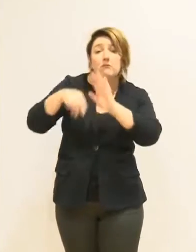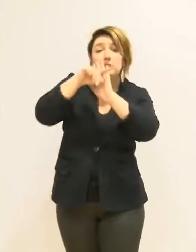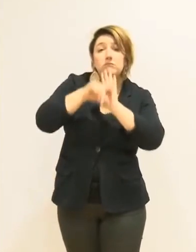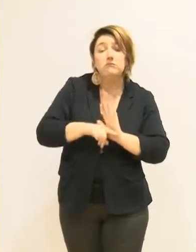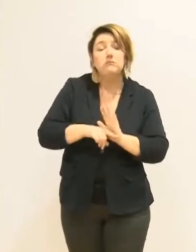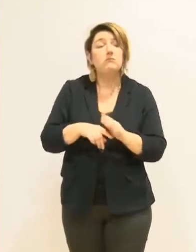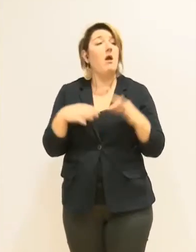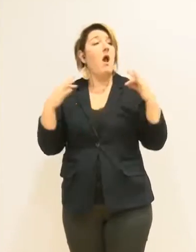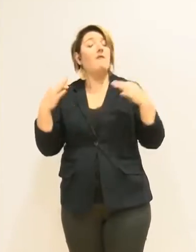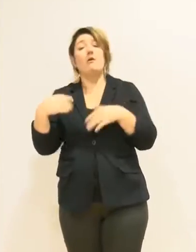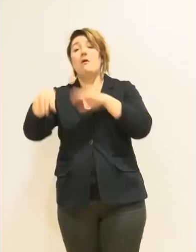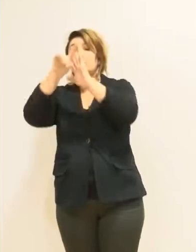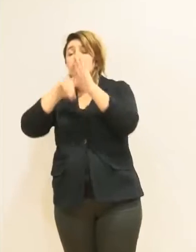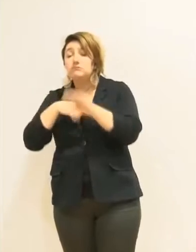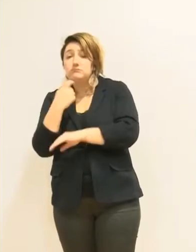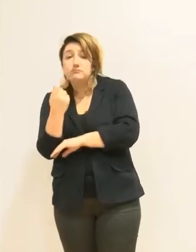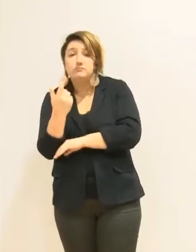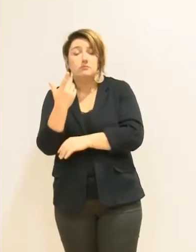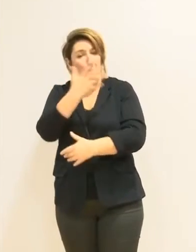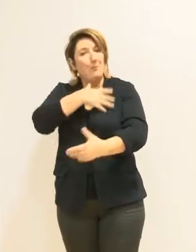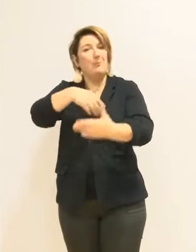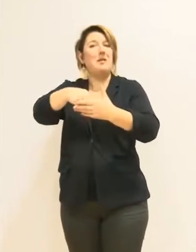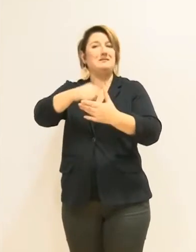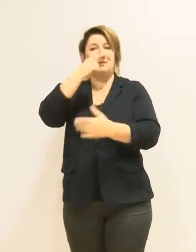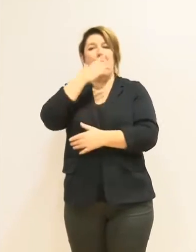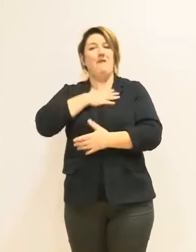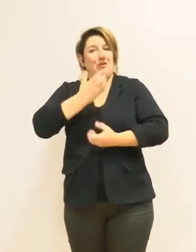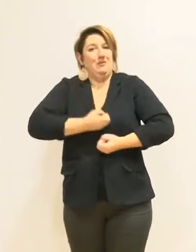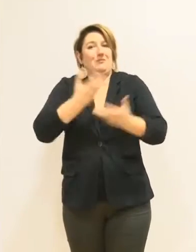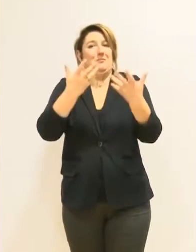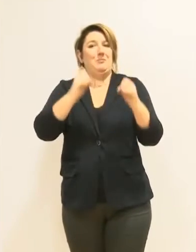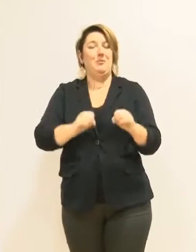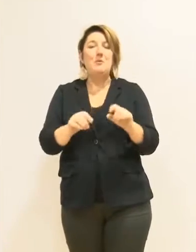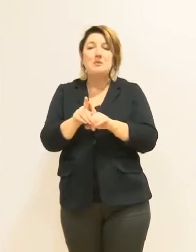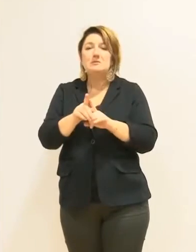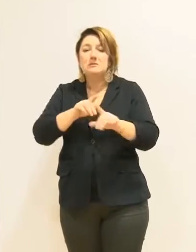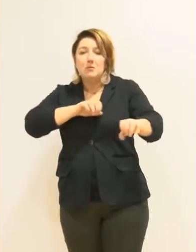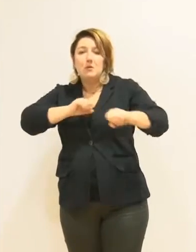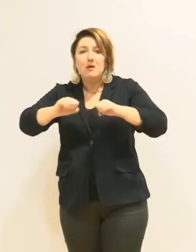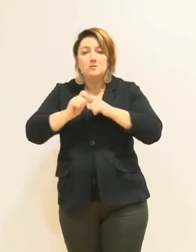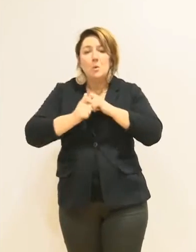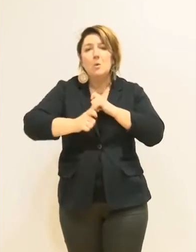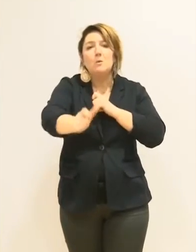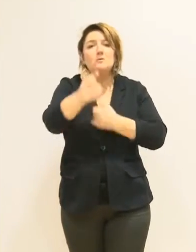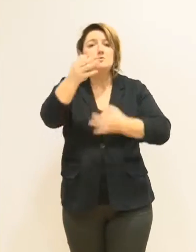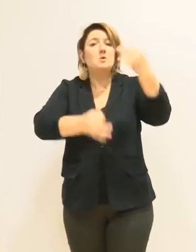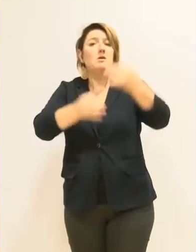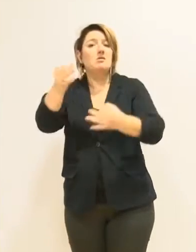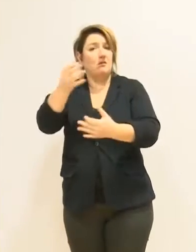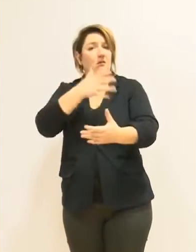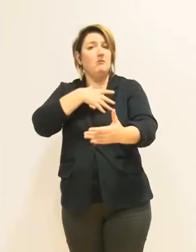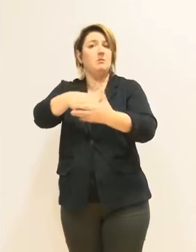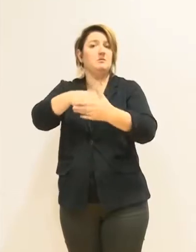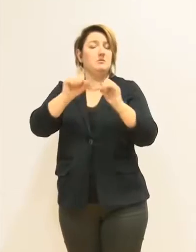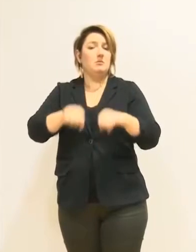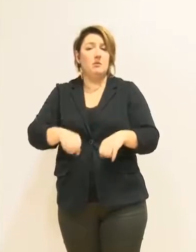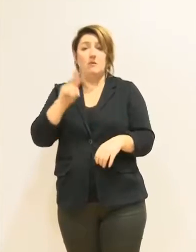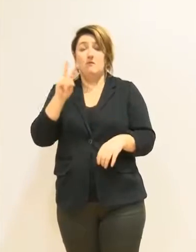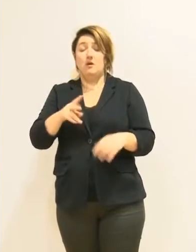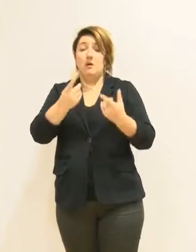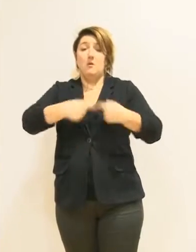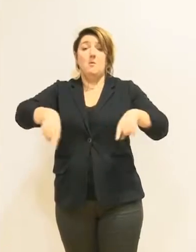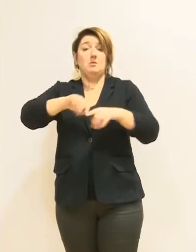financières requises et aboutir à l'élaboration des actes juridiques envisagés. Ce comité de pilotage serait le garant